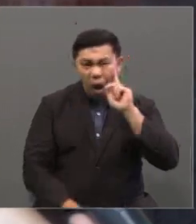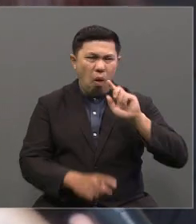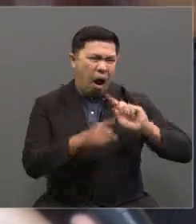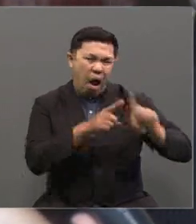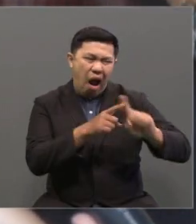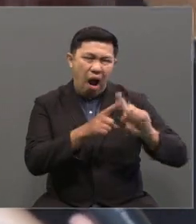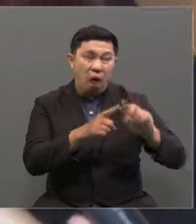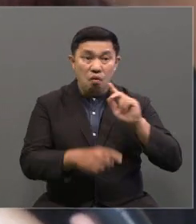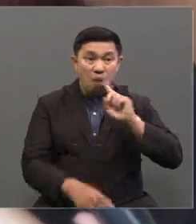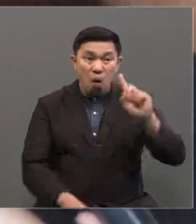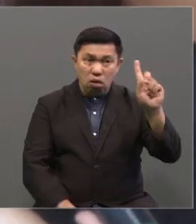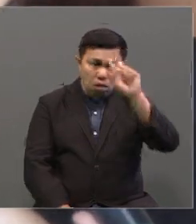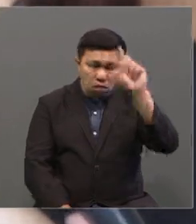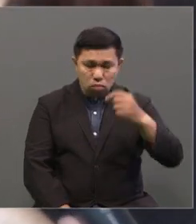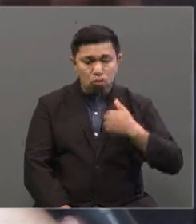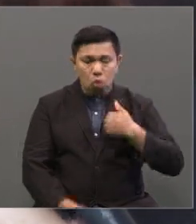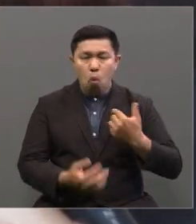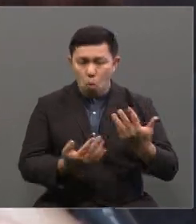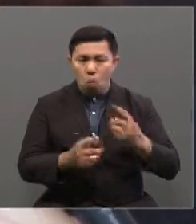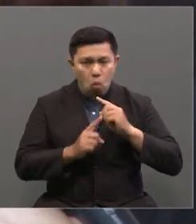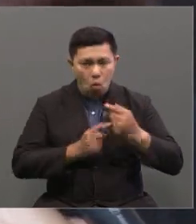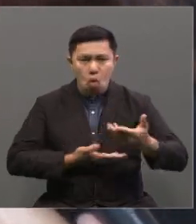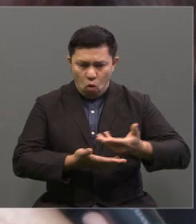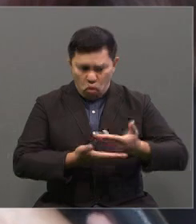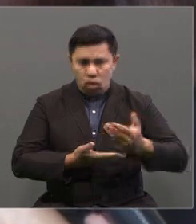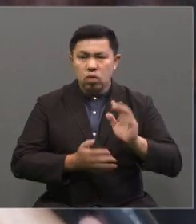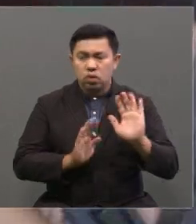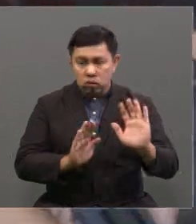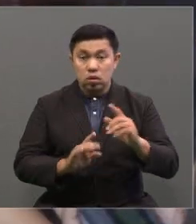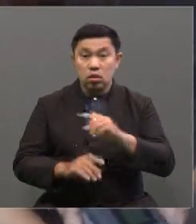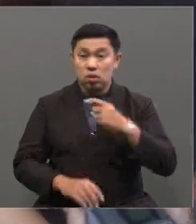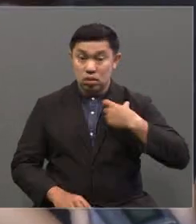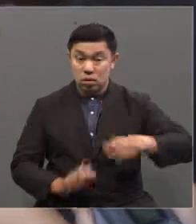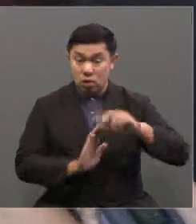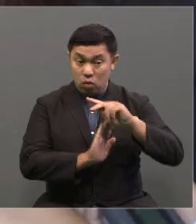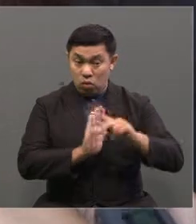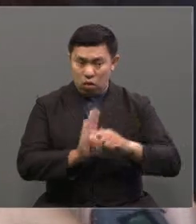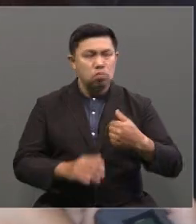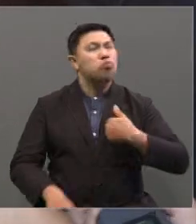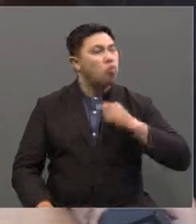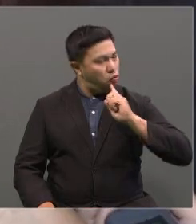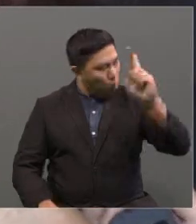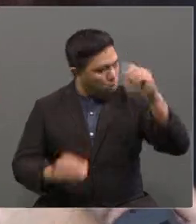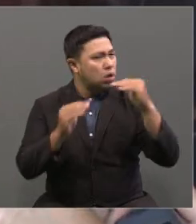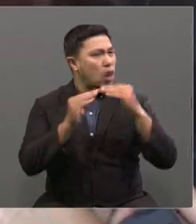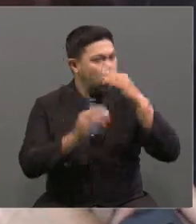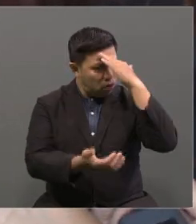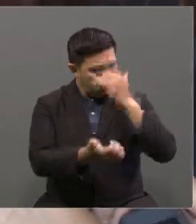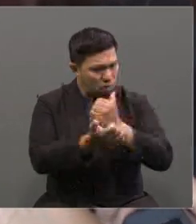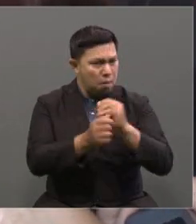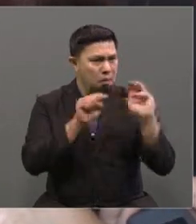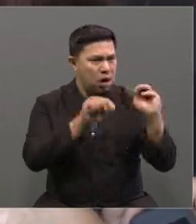นหรือไม่เนี่ยเรื่องนี้อยู่ระหว่างหารือนอกจากนี้ตัวทนายพัฒน์เองเนี่ยนะเธอบอกว่าก็จะฟ้องร้องตำรวจตามมาตร